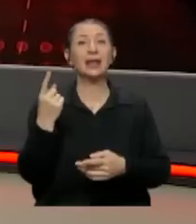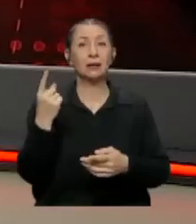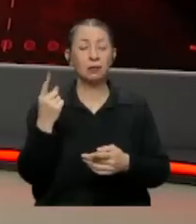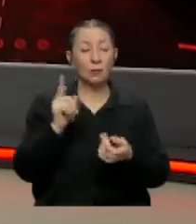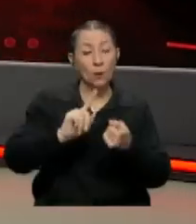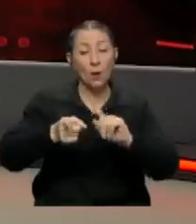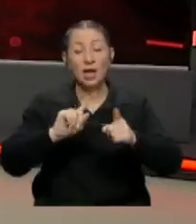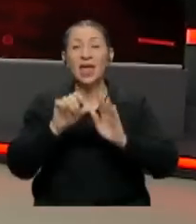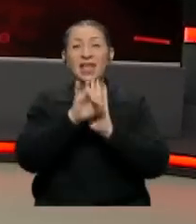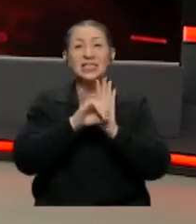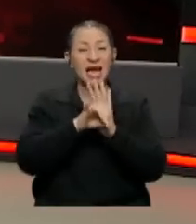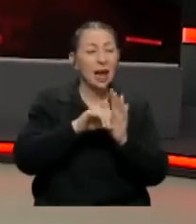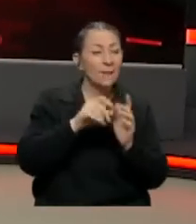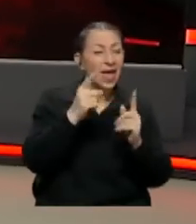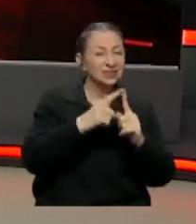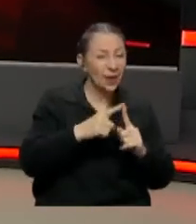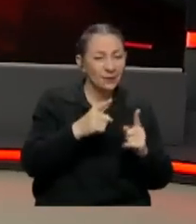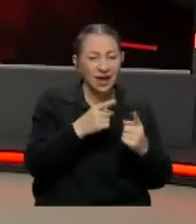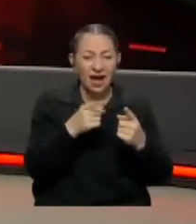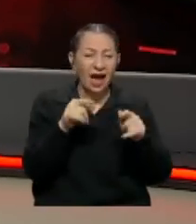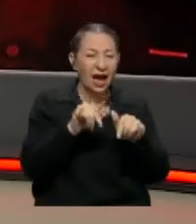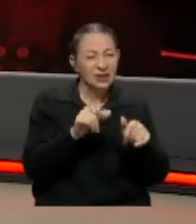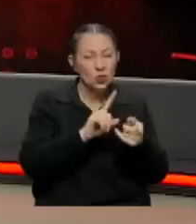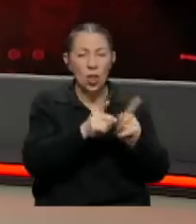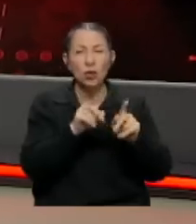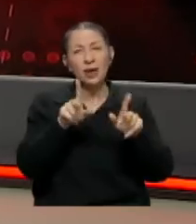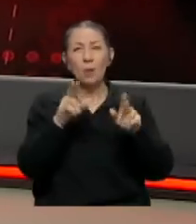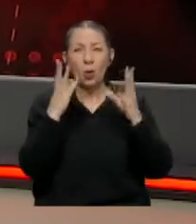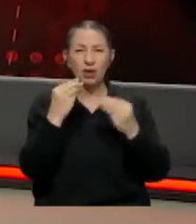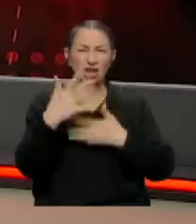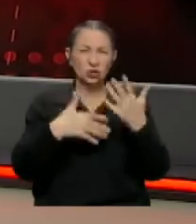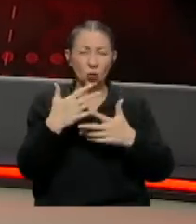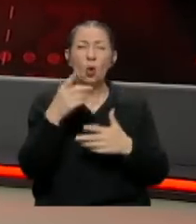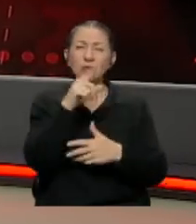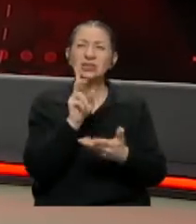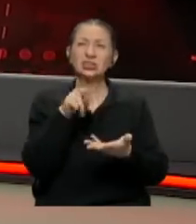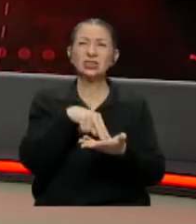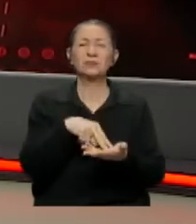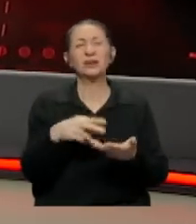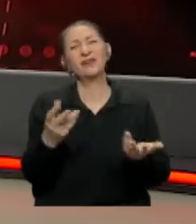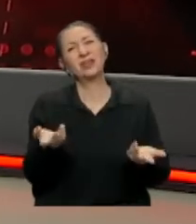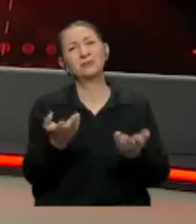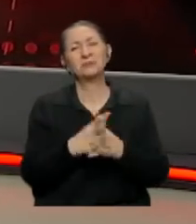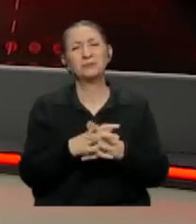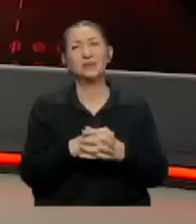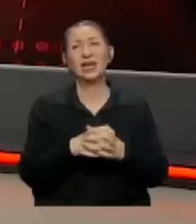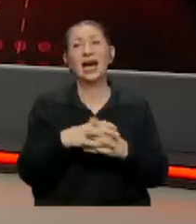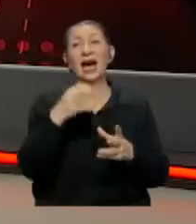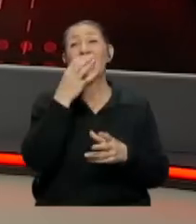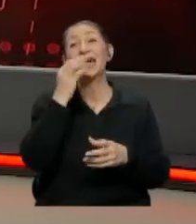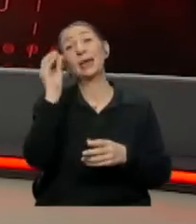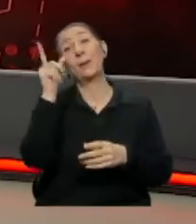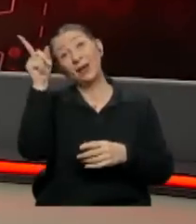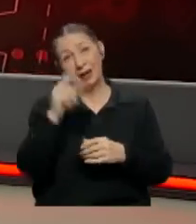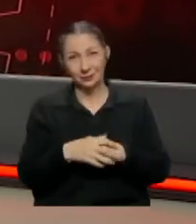Instagram hesap bir Yönetmeyi karıştırdıkları için galiba böyle çıkıp Efendim Ankara'daki